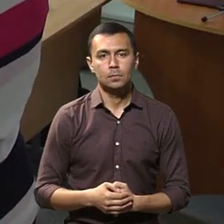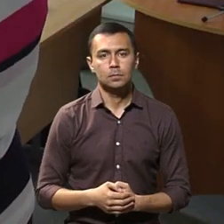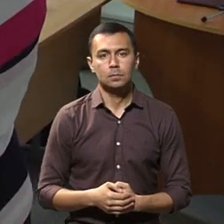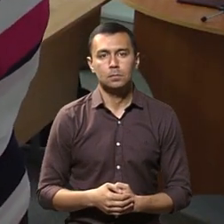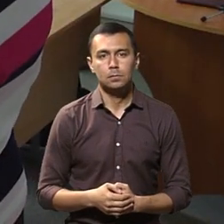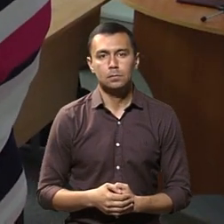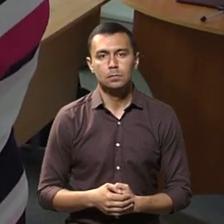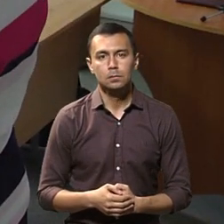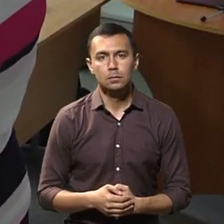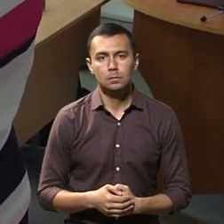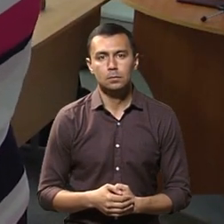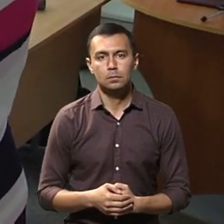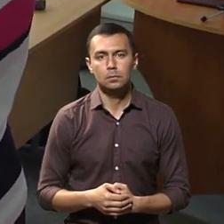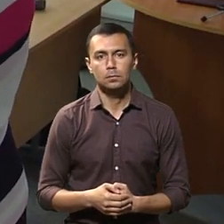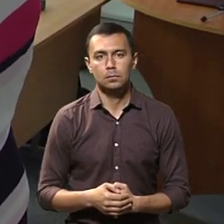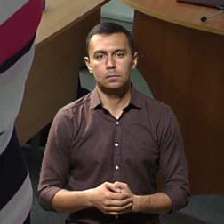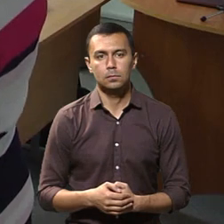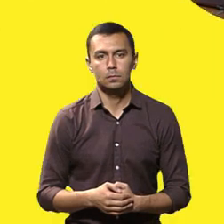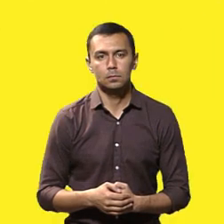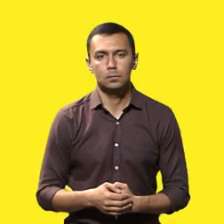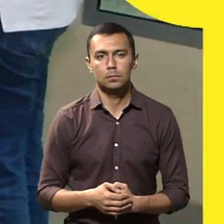Іван Мовчан. Новини на Суспільному. Хмельницький.